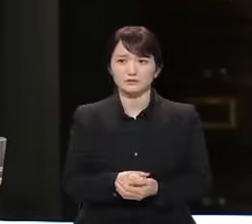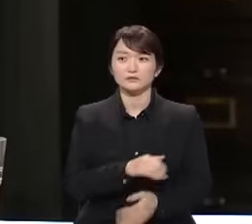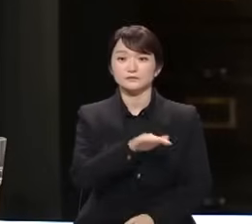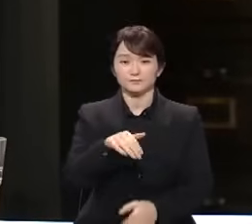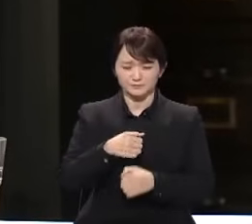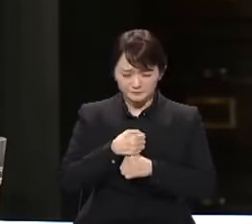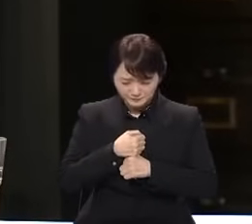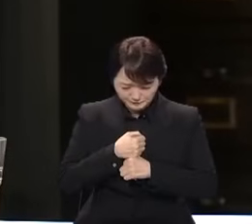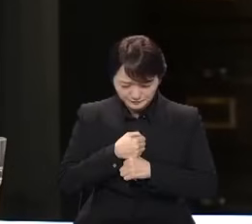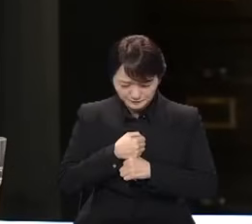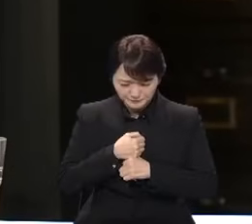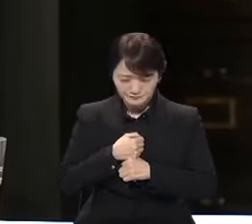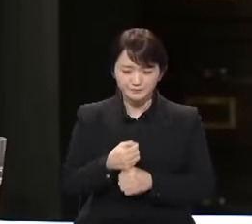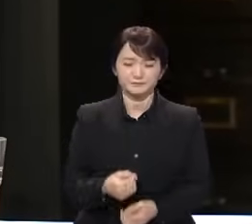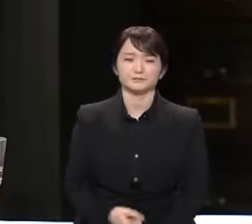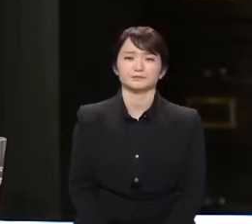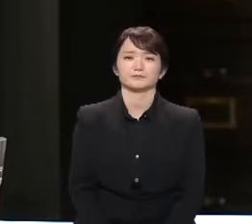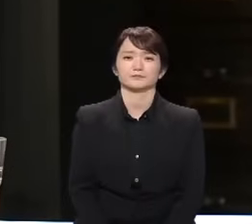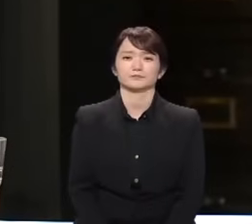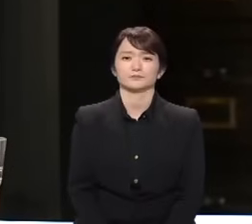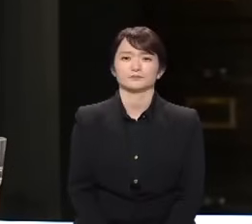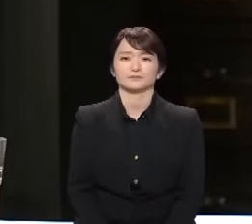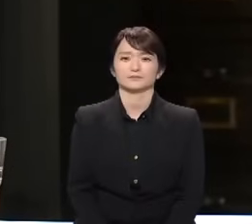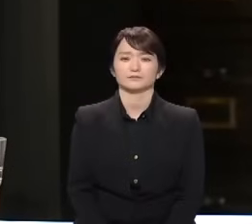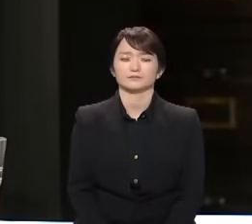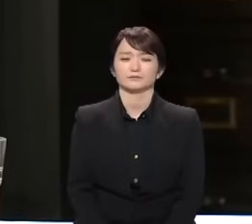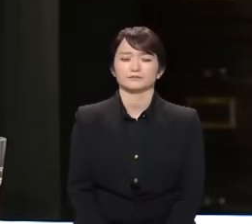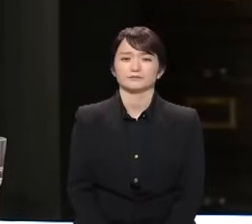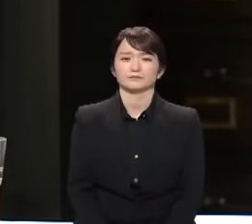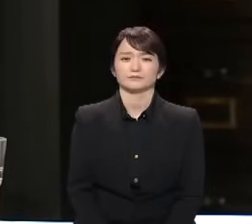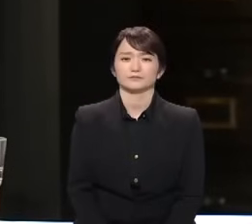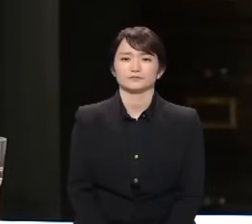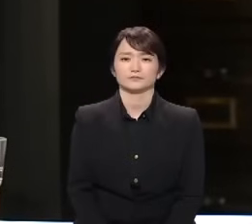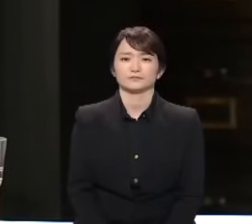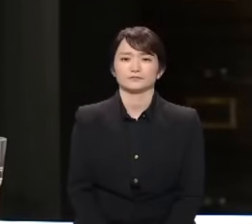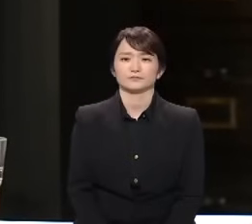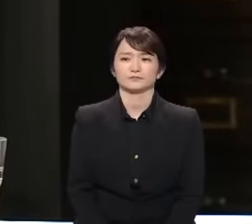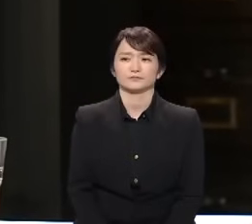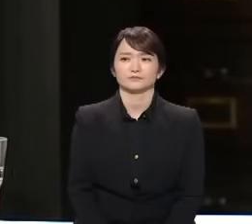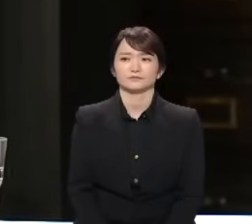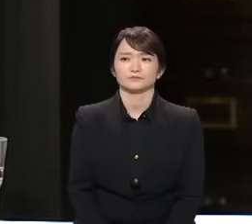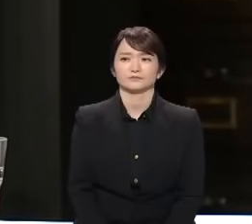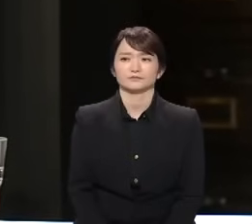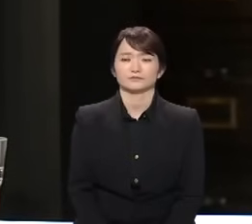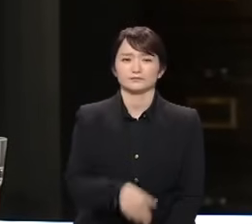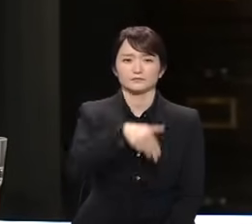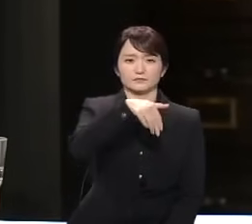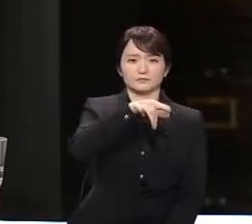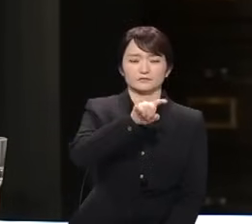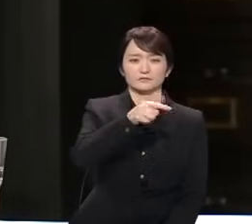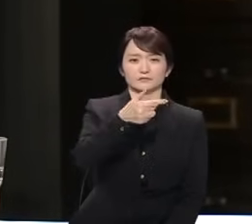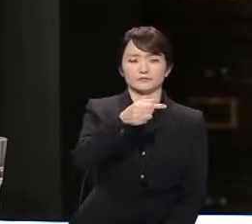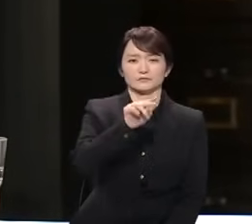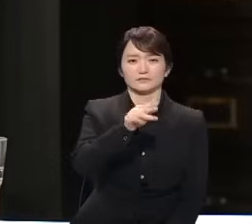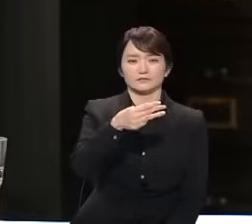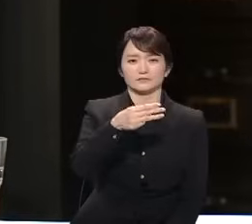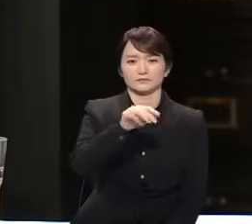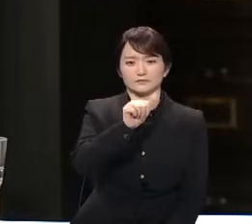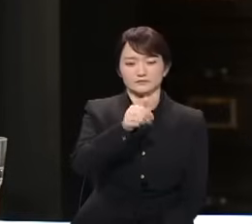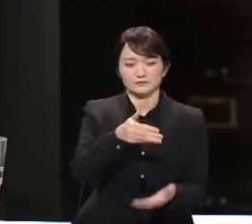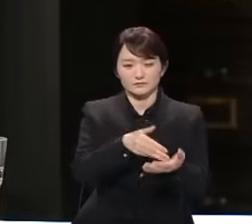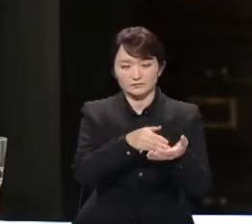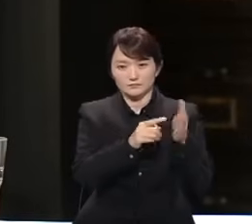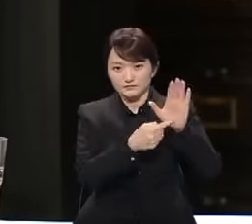조심해야 되겠다. 양 변호사님 말씀처럼 그렇게 다시 한번 좀 각오를 다지고요. 저희가 이제 이 채널A 보도가 나오기 전에